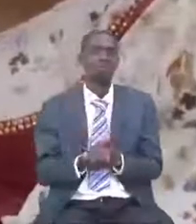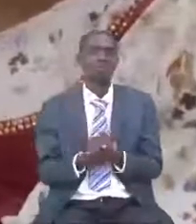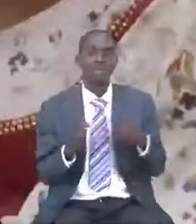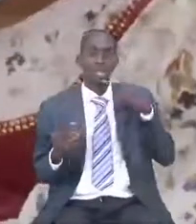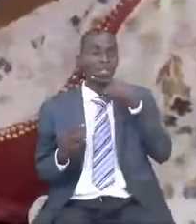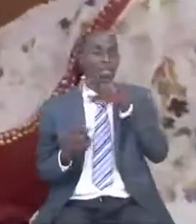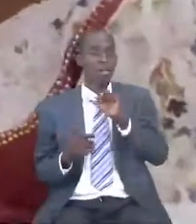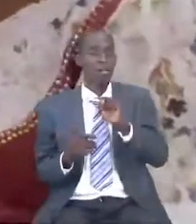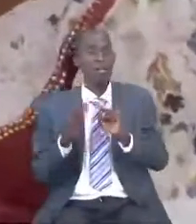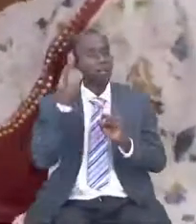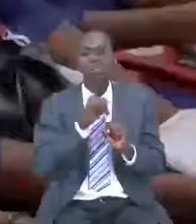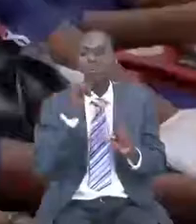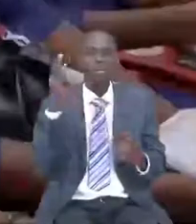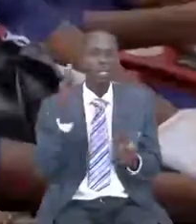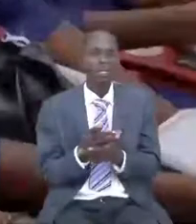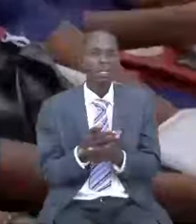mensonges ne vont pas t'arrêter.